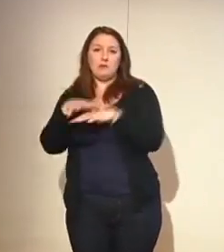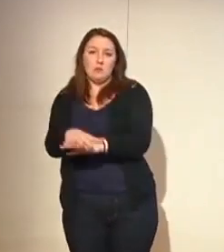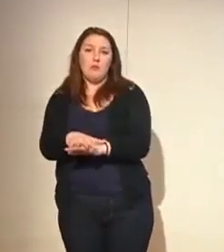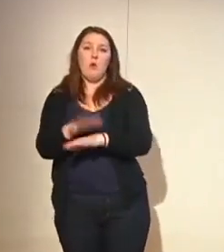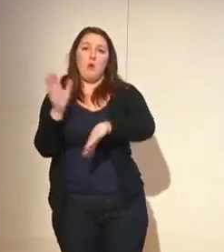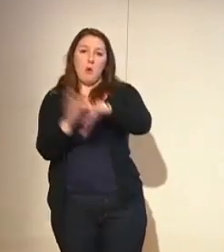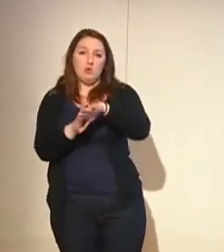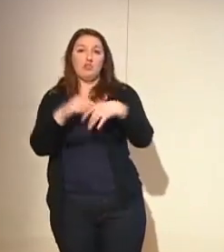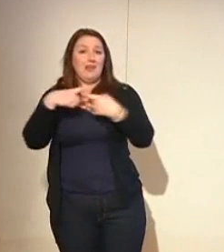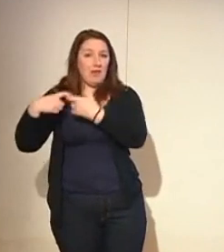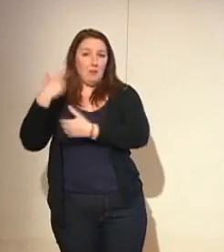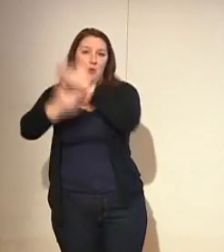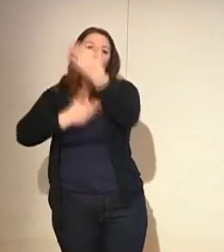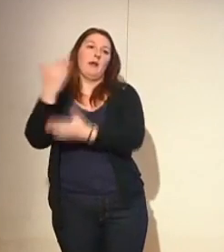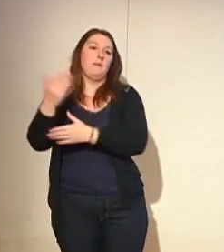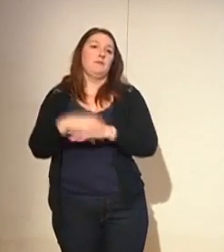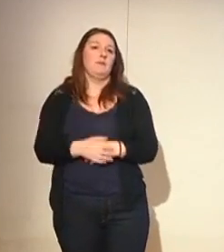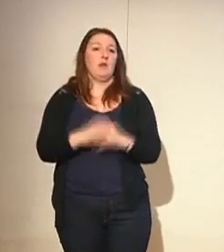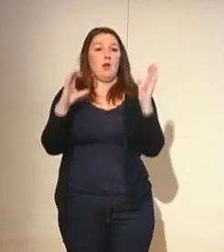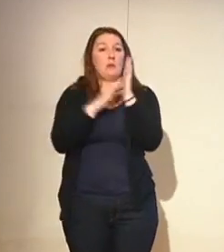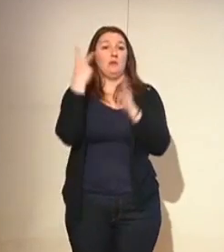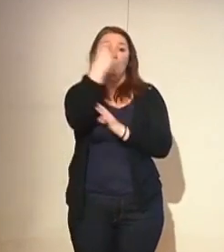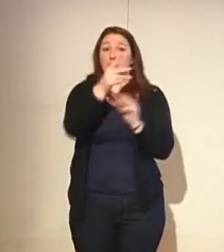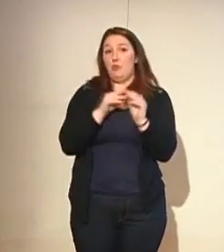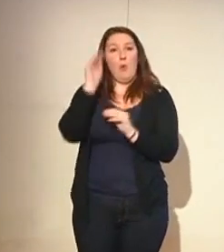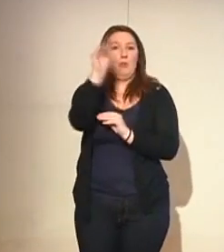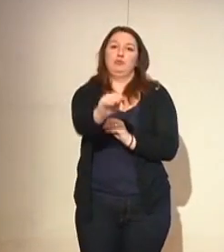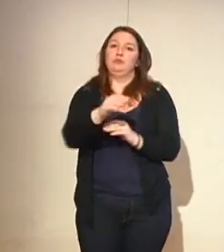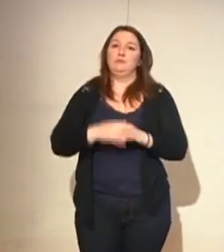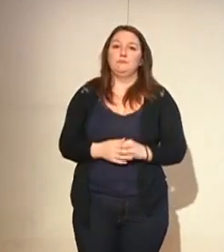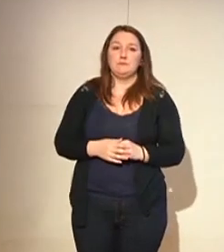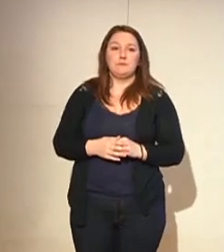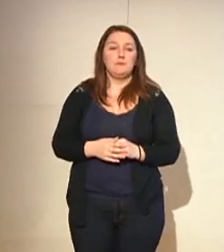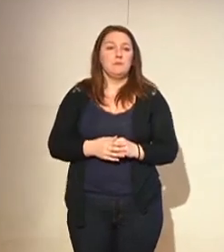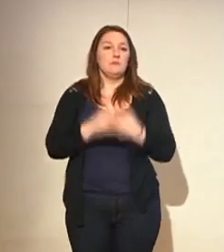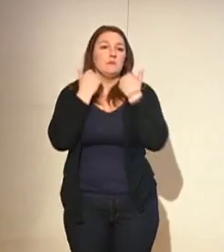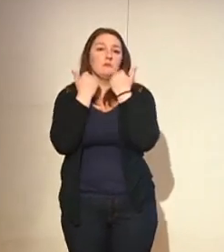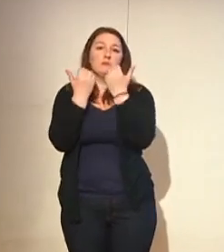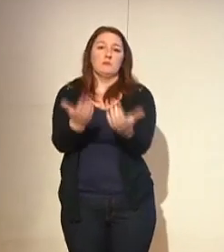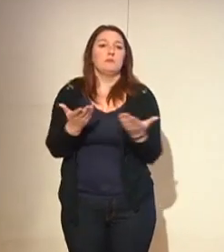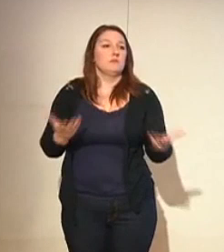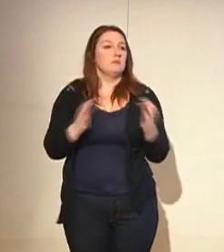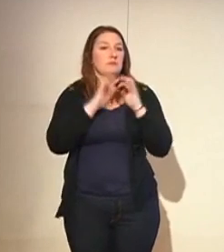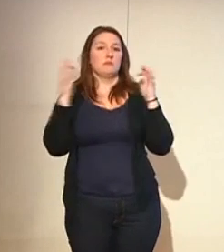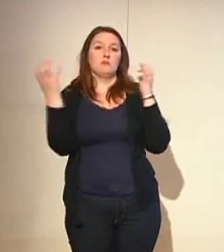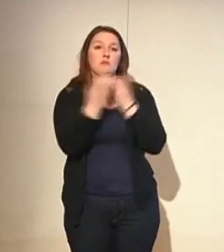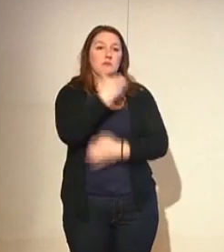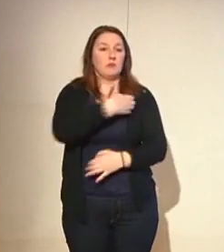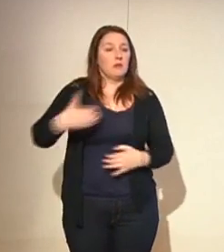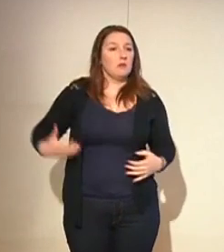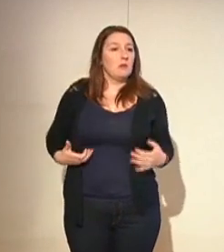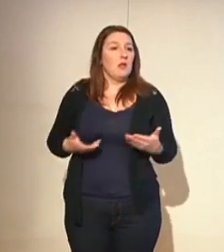progrès cet amendement est donc repoussé je soumets donc maintenant au conseil municipal cette